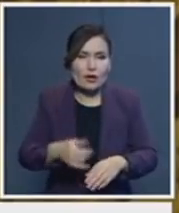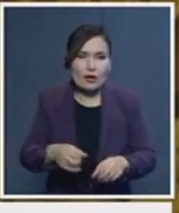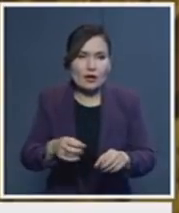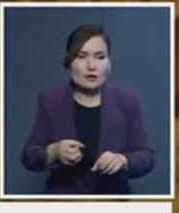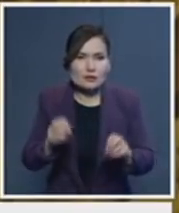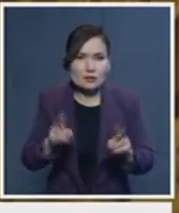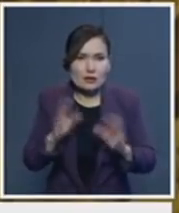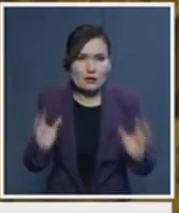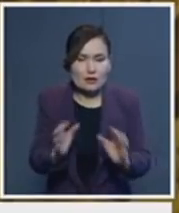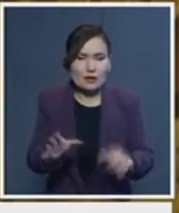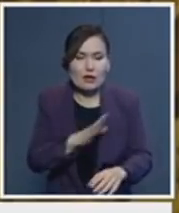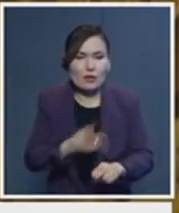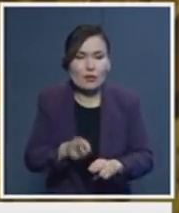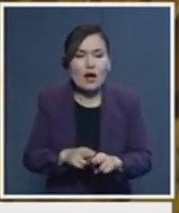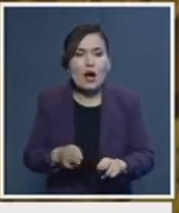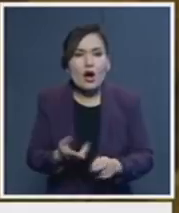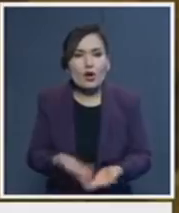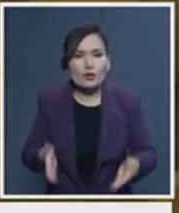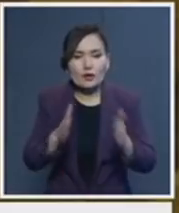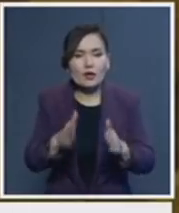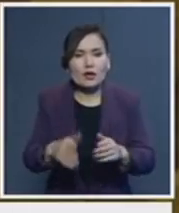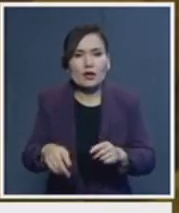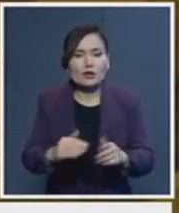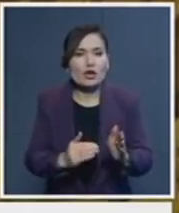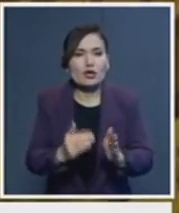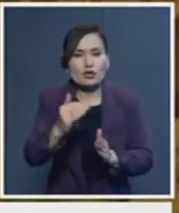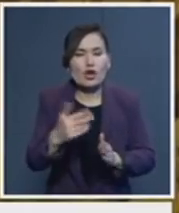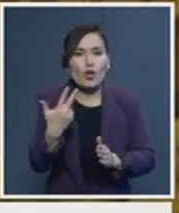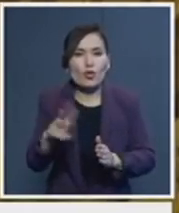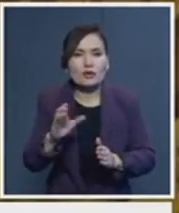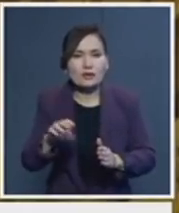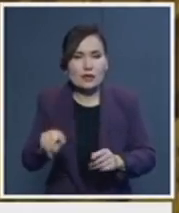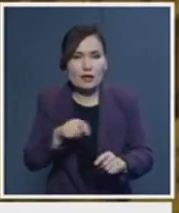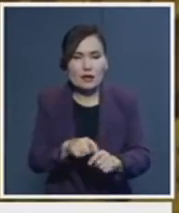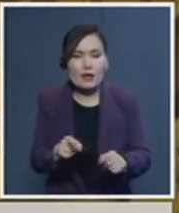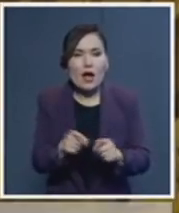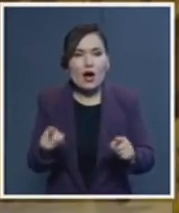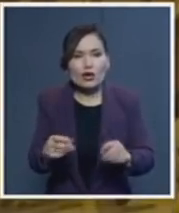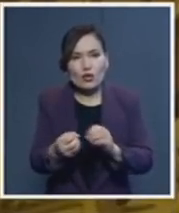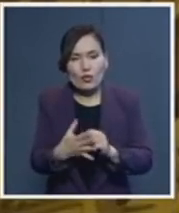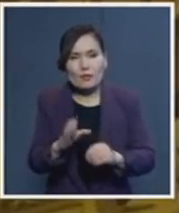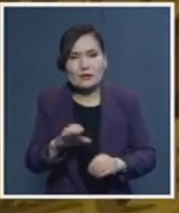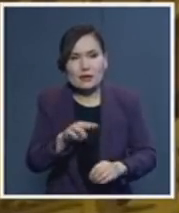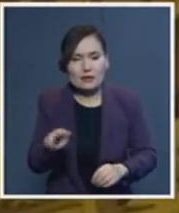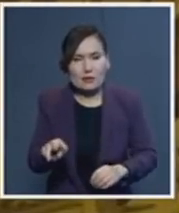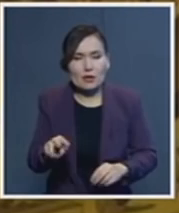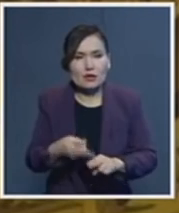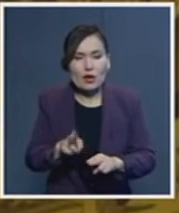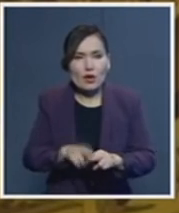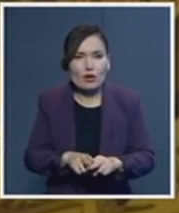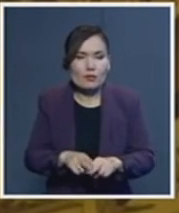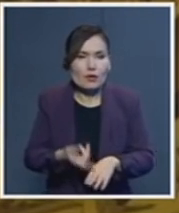ғалымдар есептеп отыр. Ол құмыраның ұзындығы 30 сантиметр, ені 15-17 сантиметрді құрайды және бұл